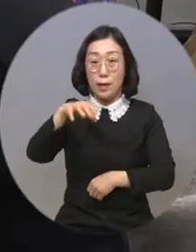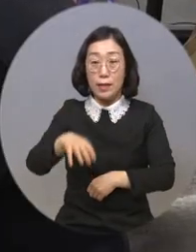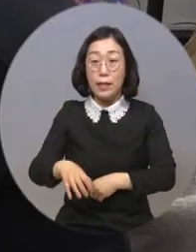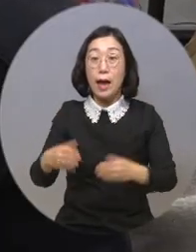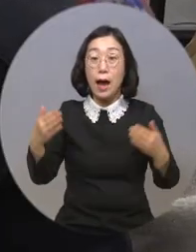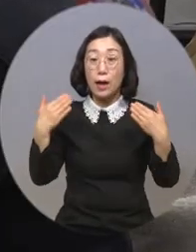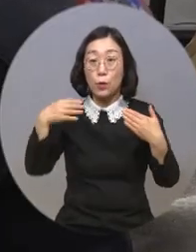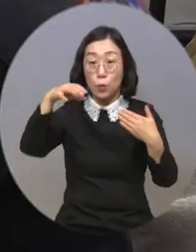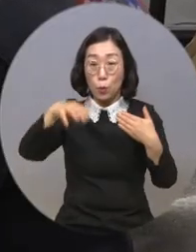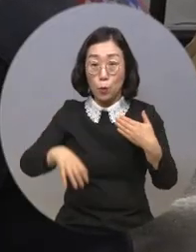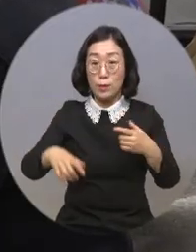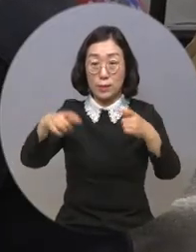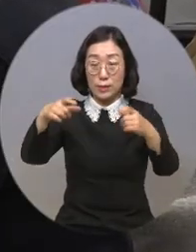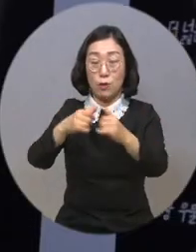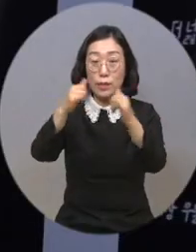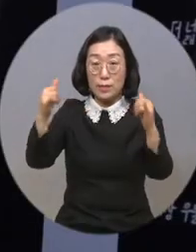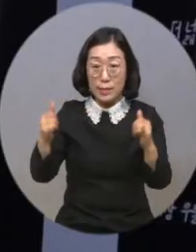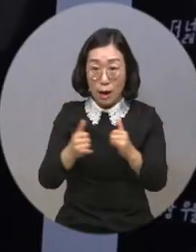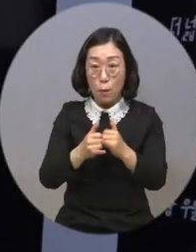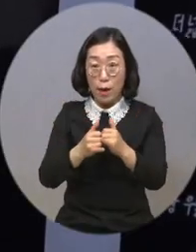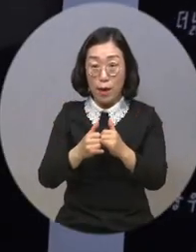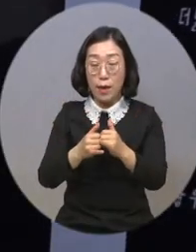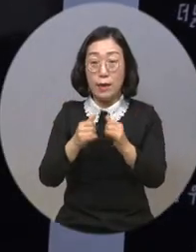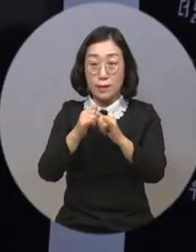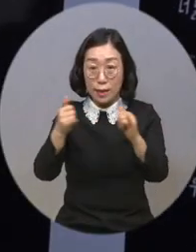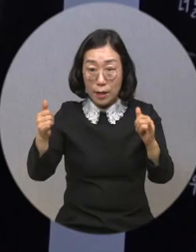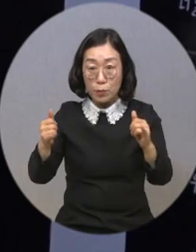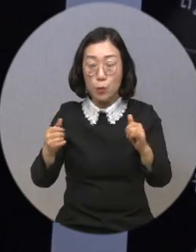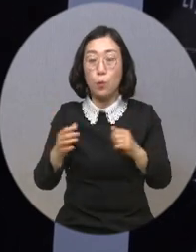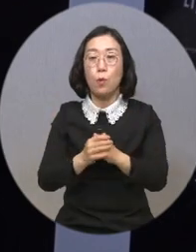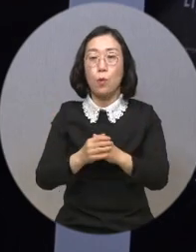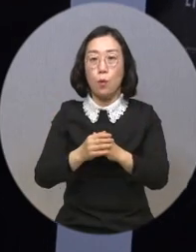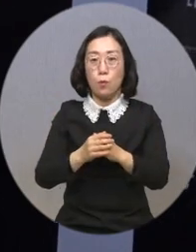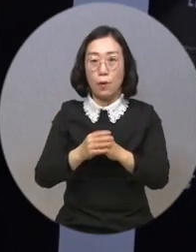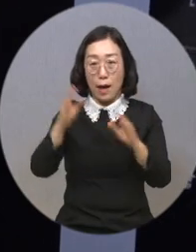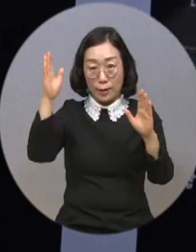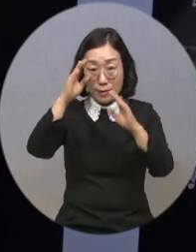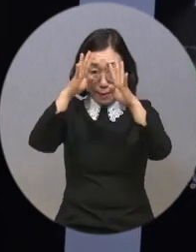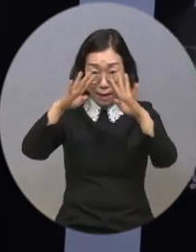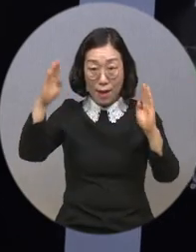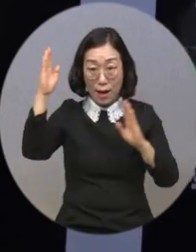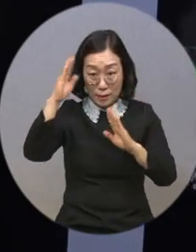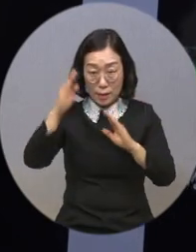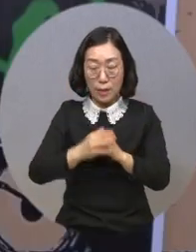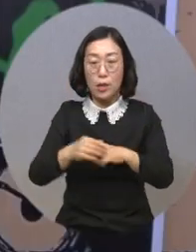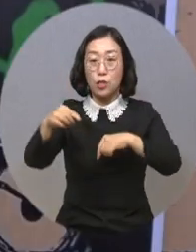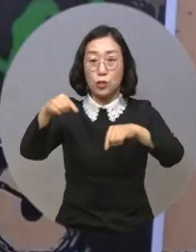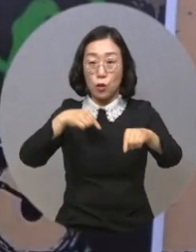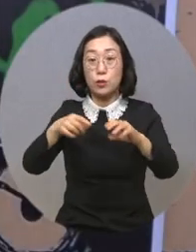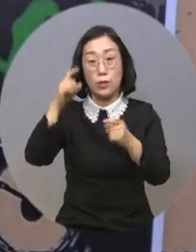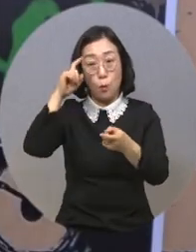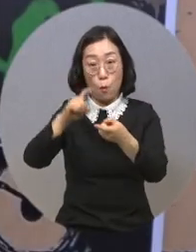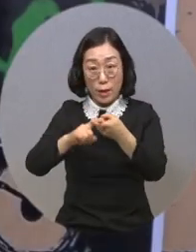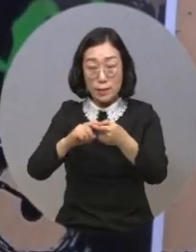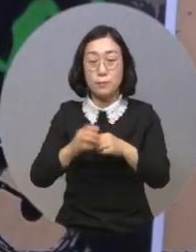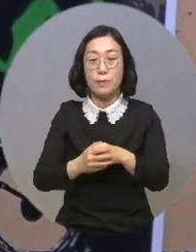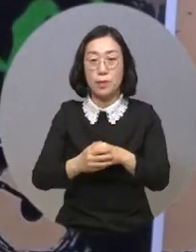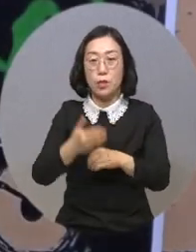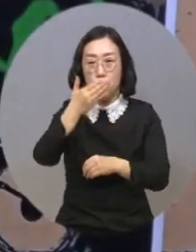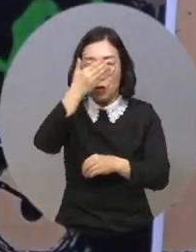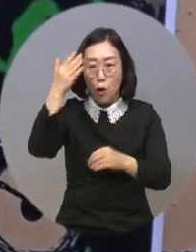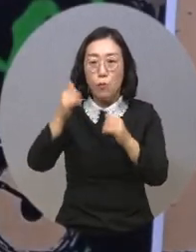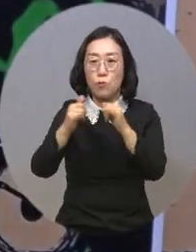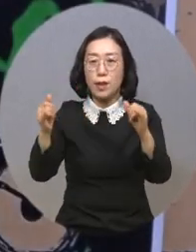청년정치학교는 지역의 사회단체 구성원, 지역소재대학 재학생 등 정치에 관심을 가진 청장년층